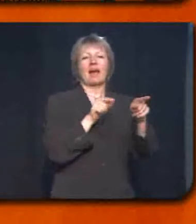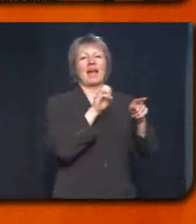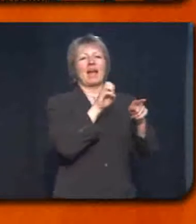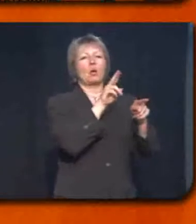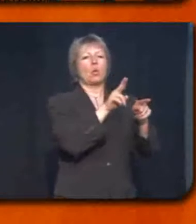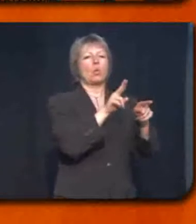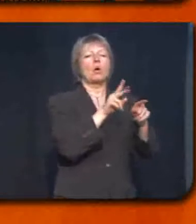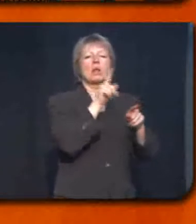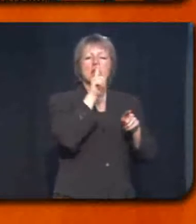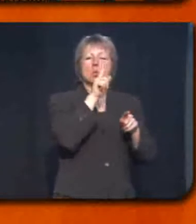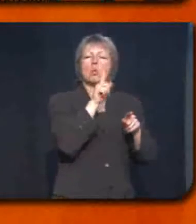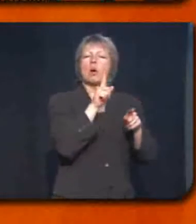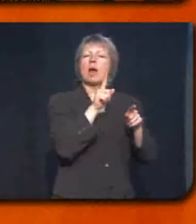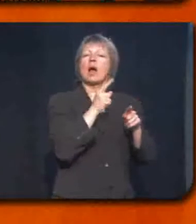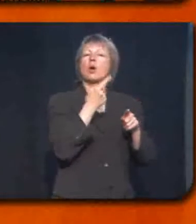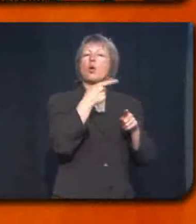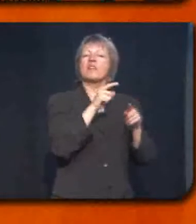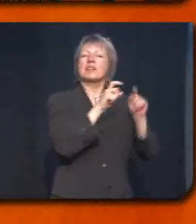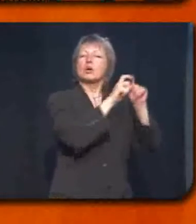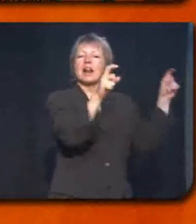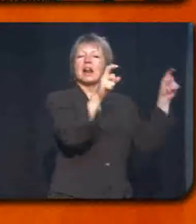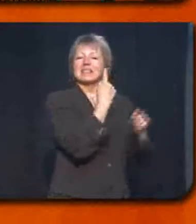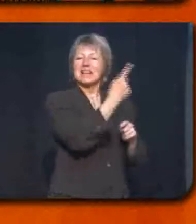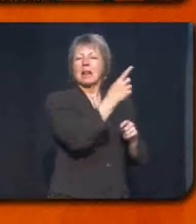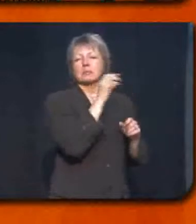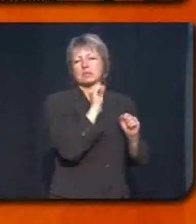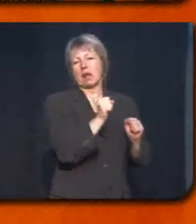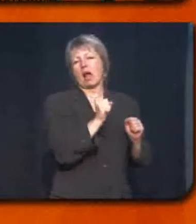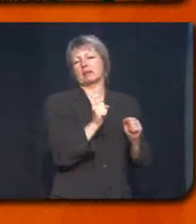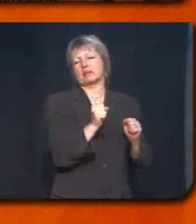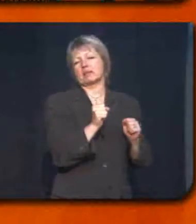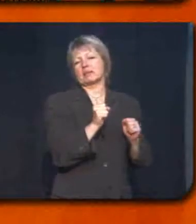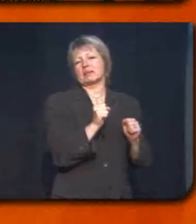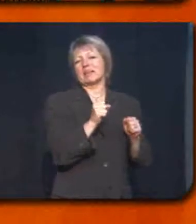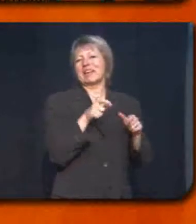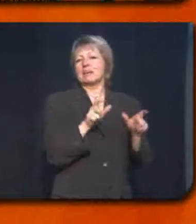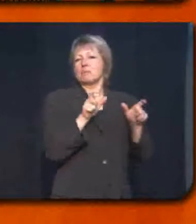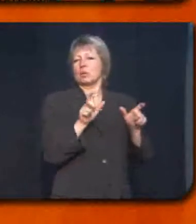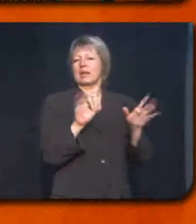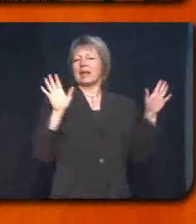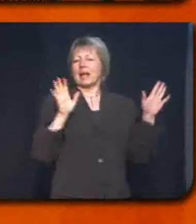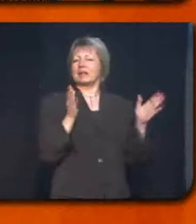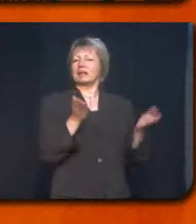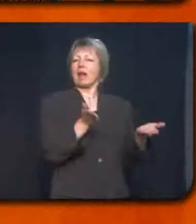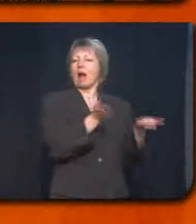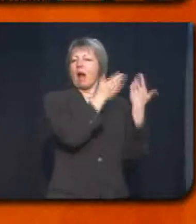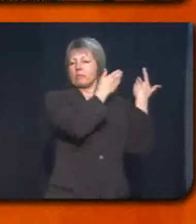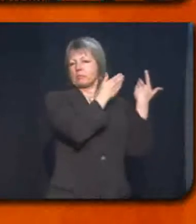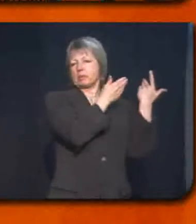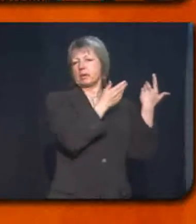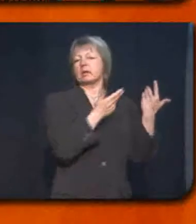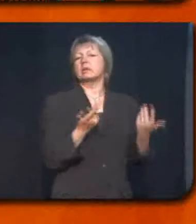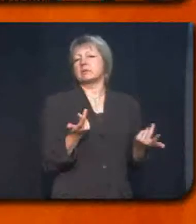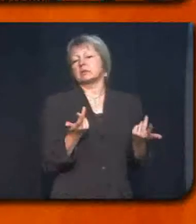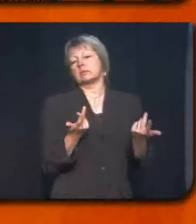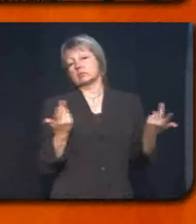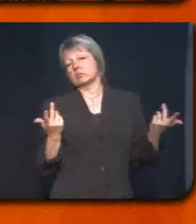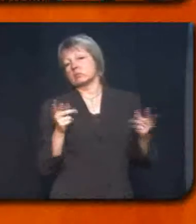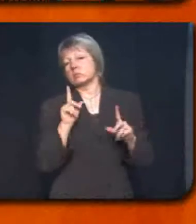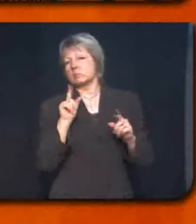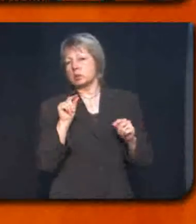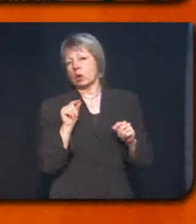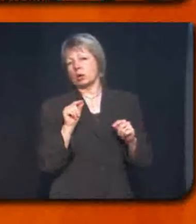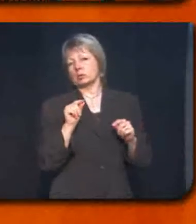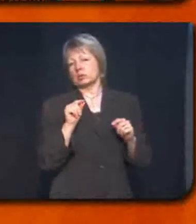Immunität aufheben quasi seine einzelnen eigenen Mitglieder auch hier wäre es möglich dem Europäischen Parlament